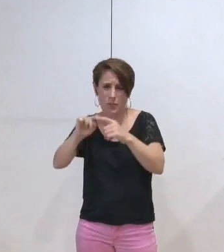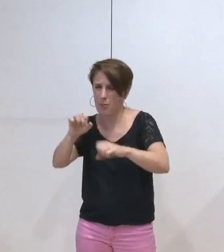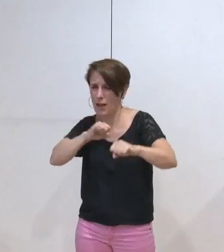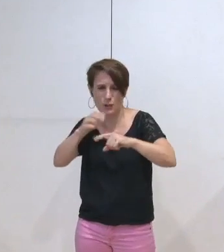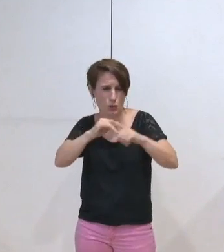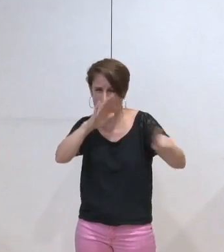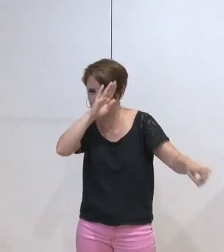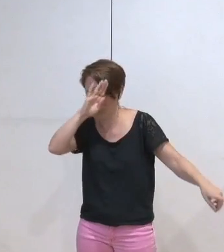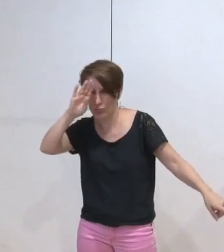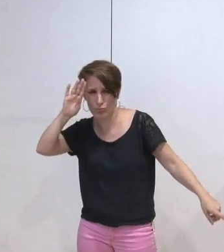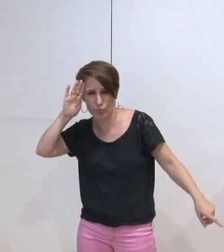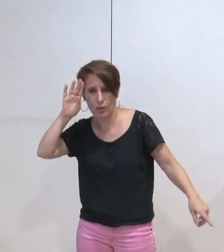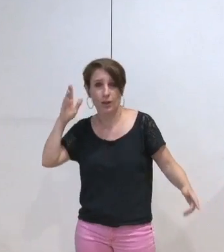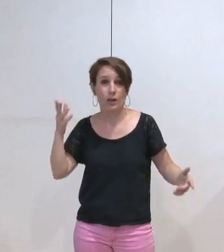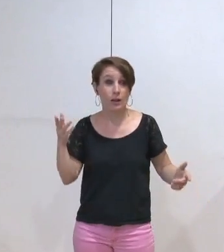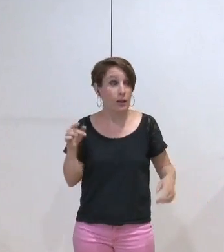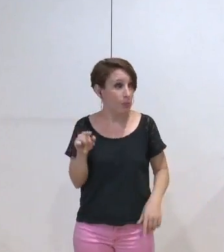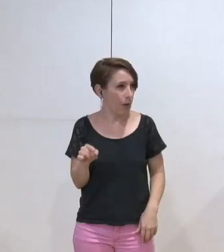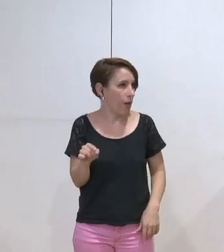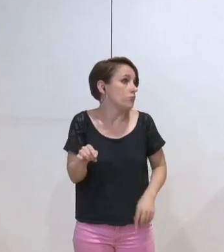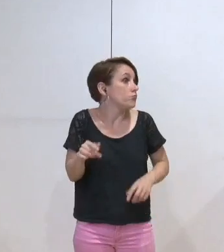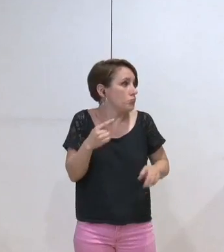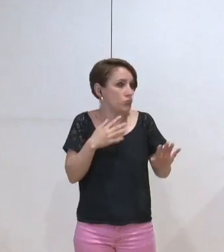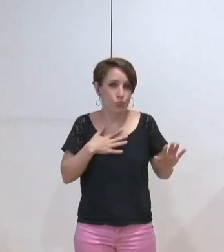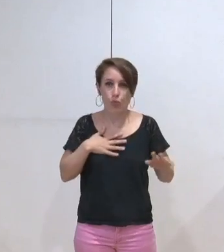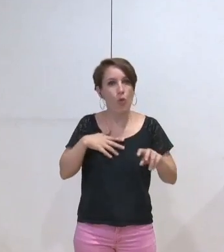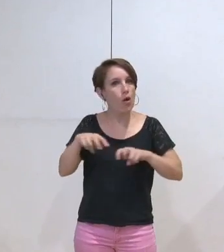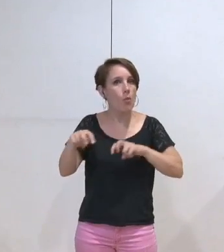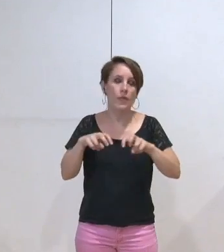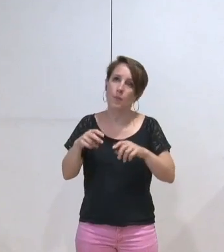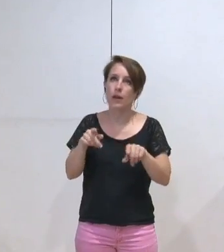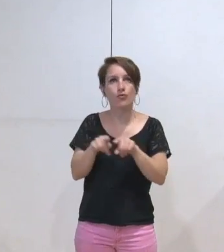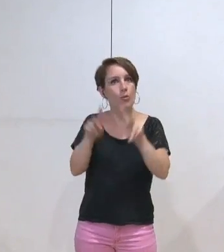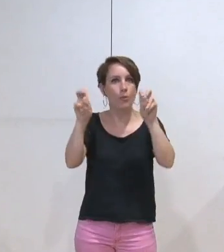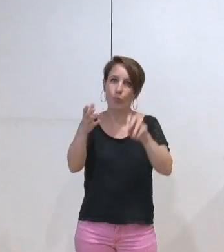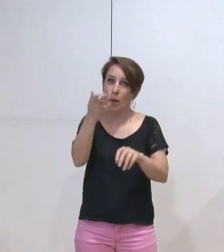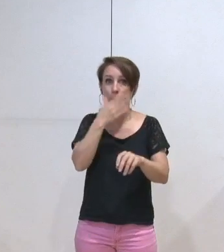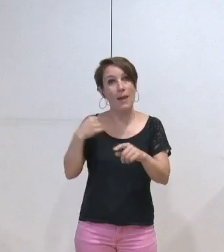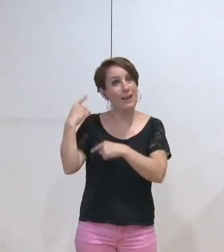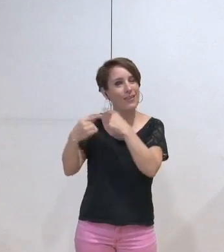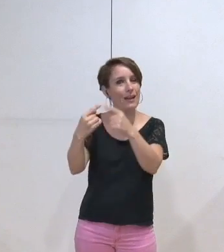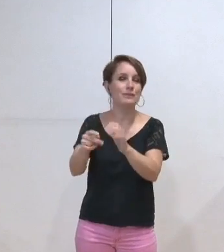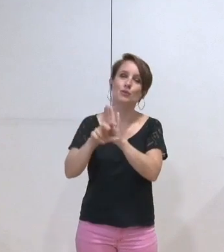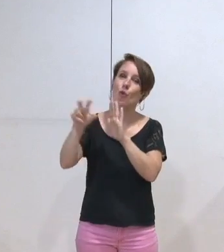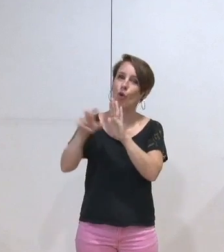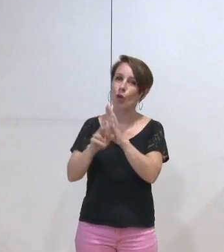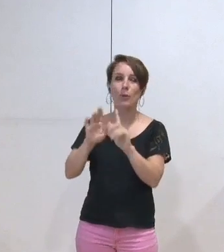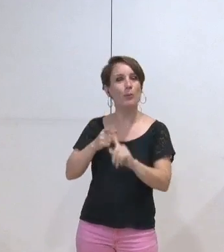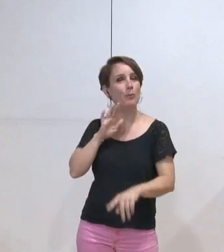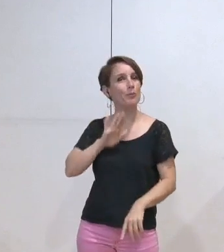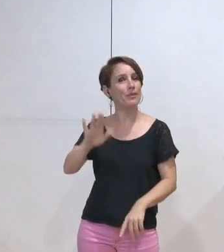moment sur un même territoire cette démarche là qui est la belle tradition de de l'action sociale grenobloise notamment lors